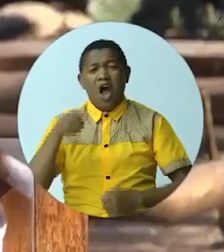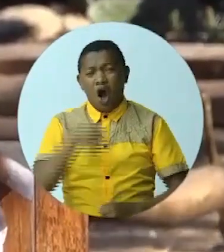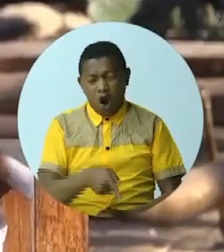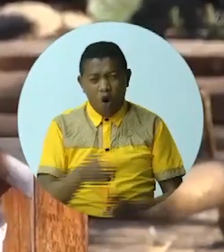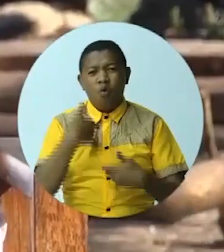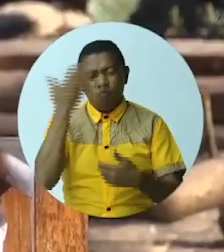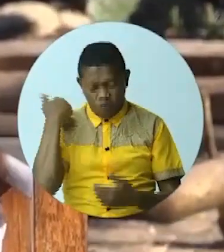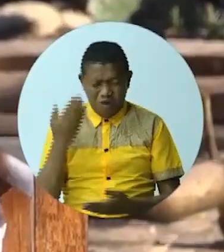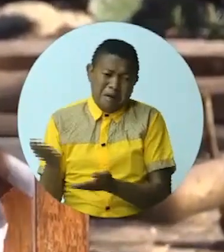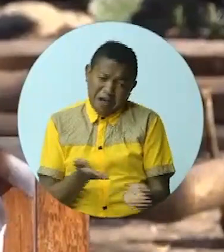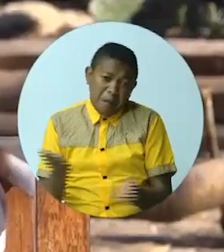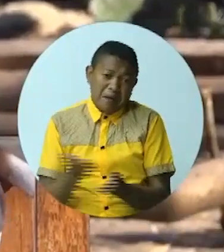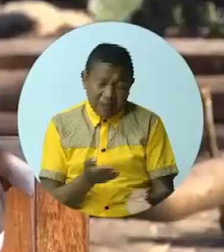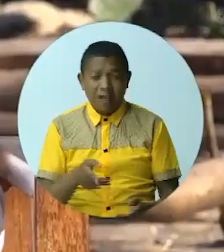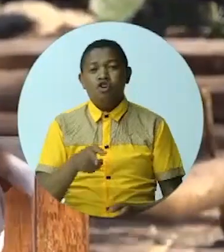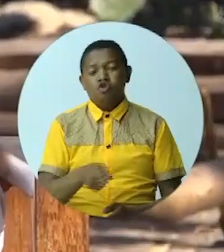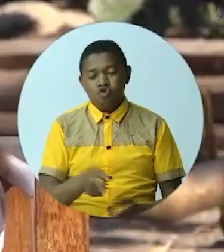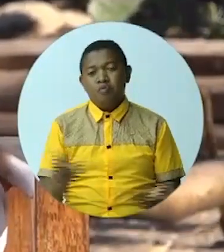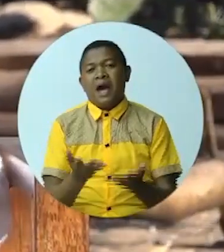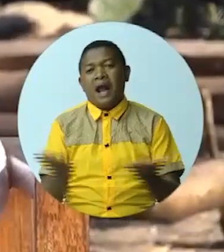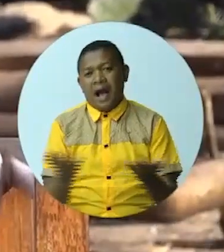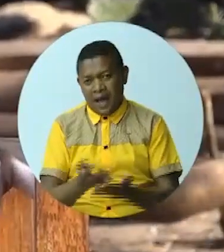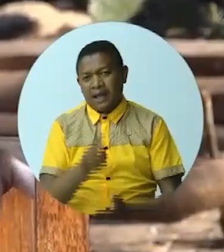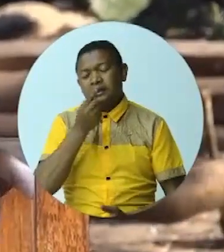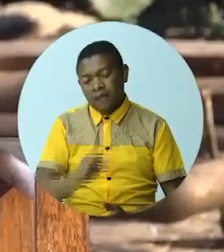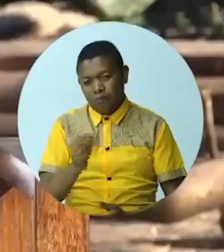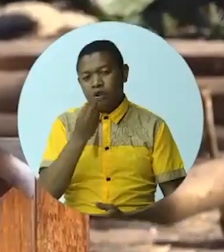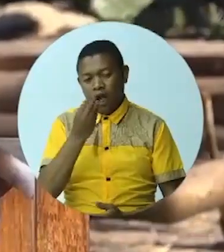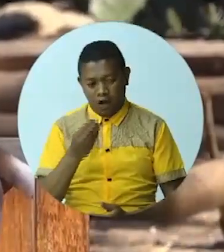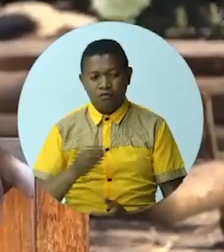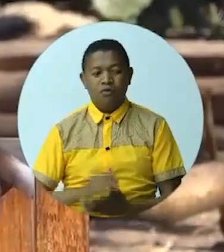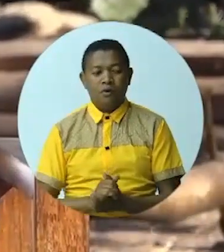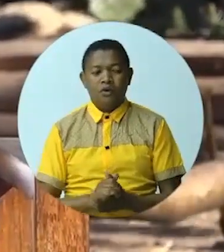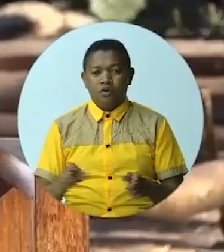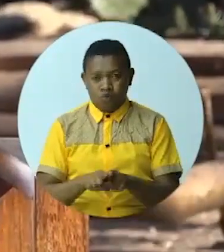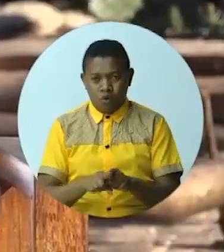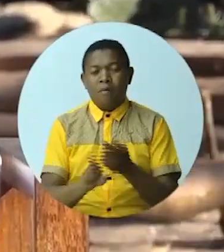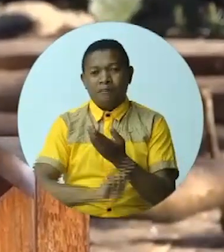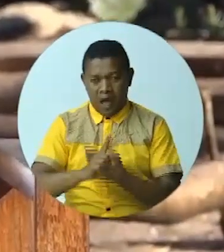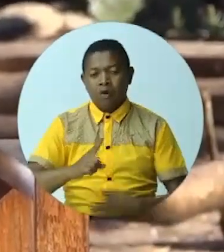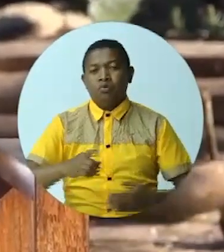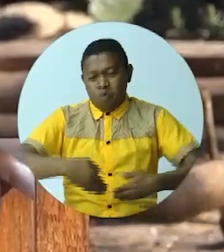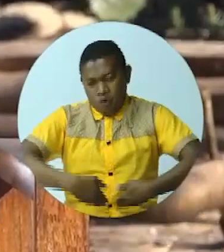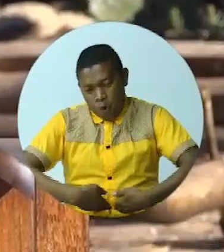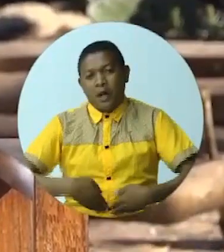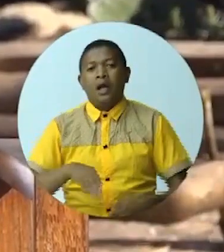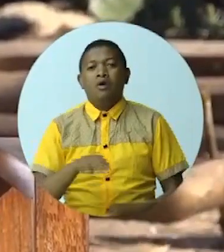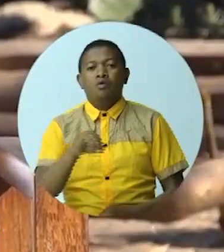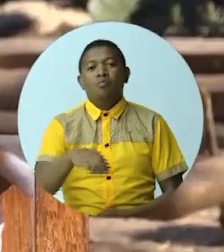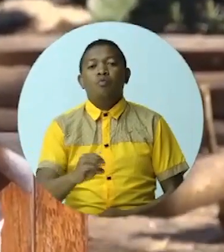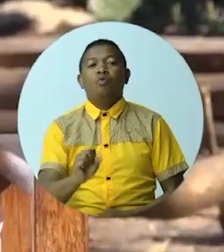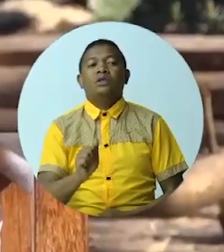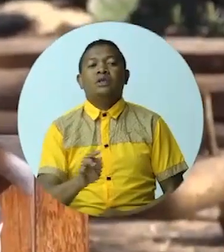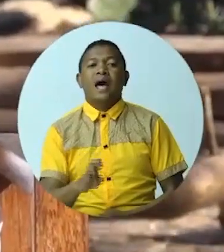an'izany kere izany a, amin'izany tsy fanjarisakafo zany a, amin'izany mosary zany a atiatsina. Zay le ezaka